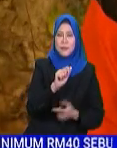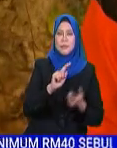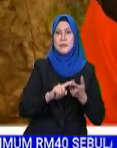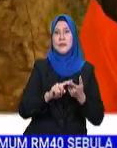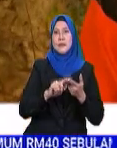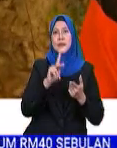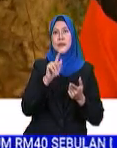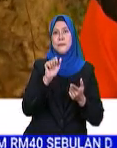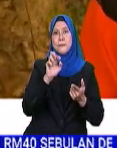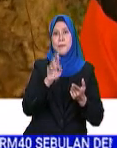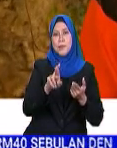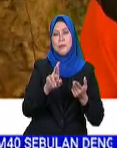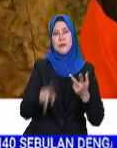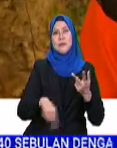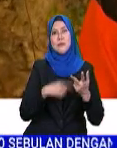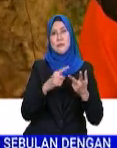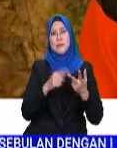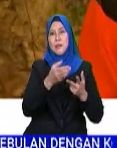Padang,